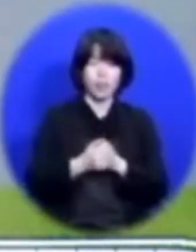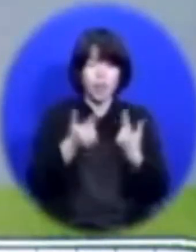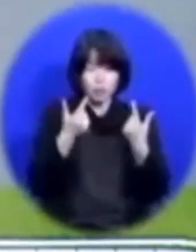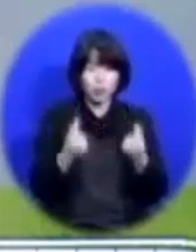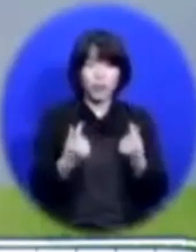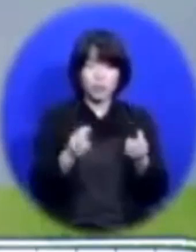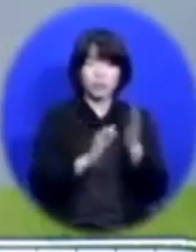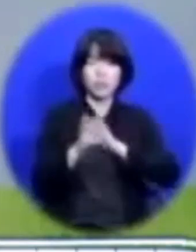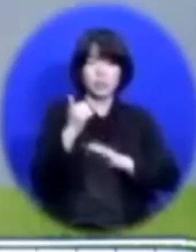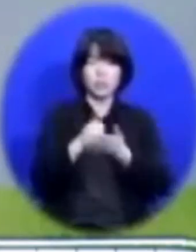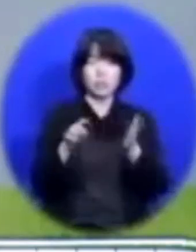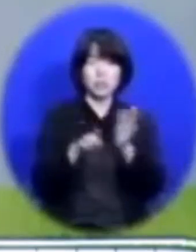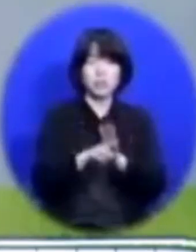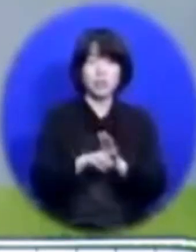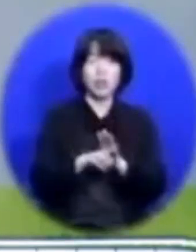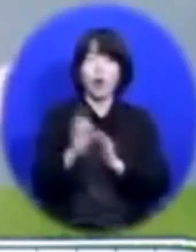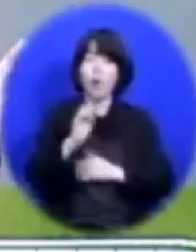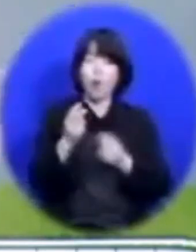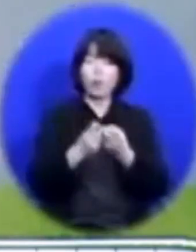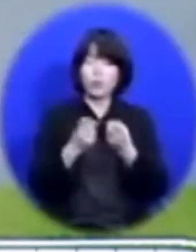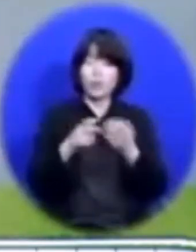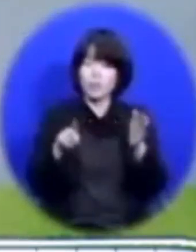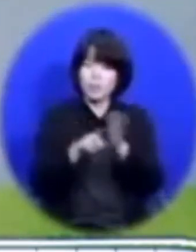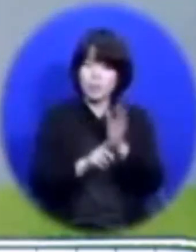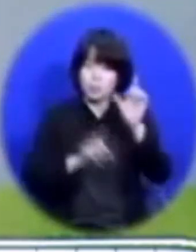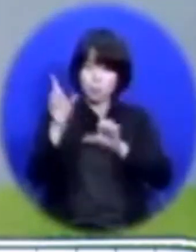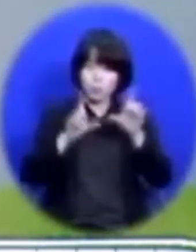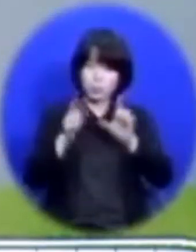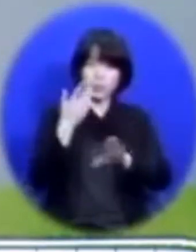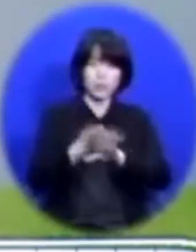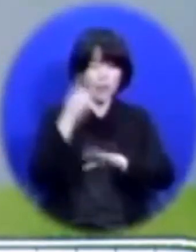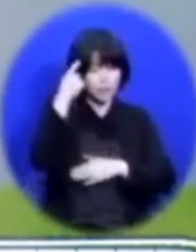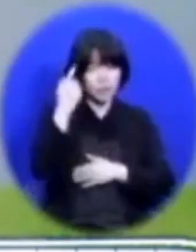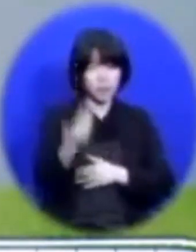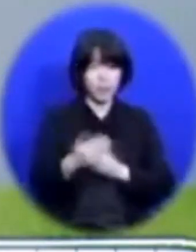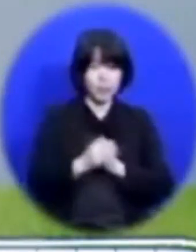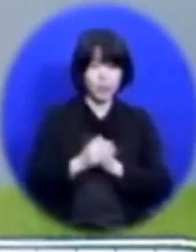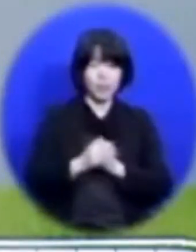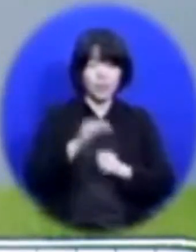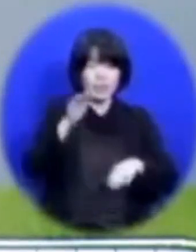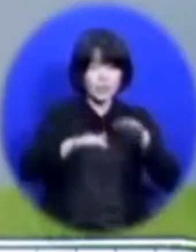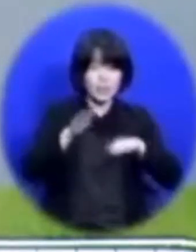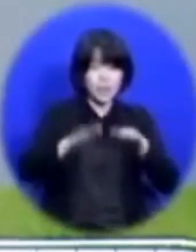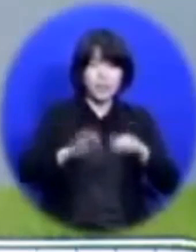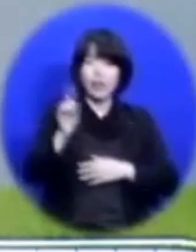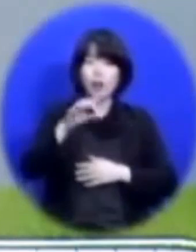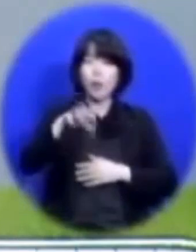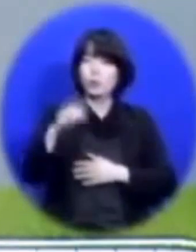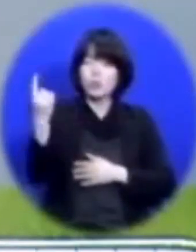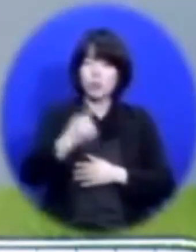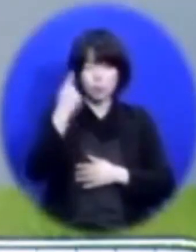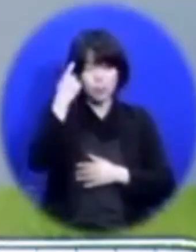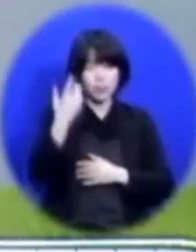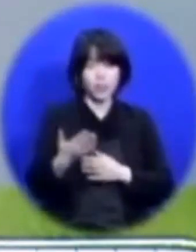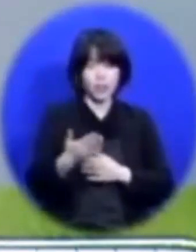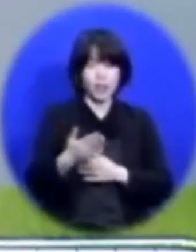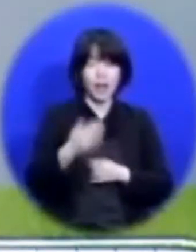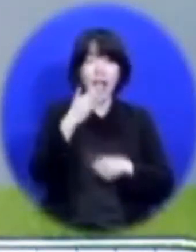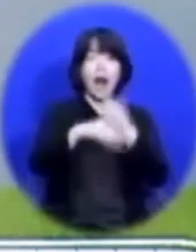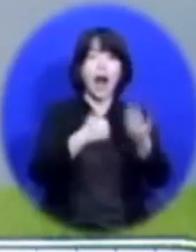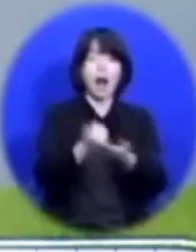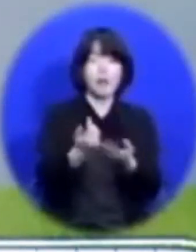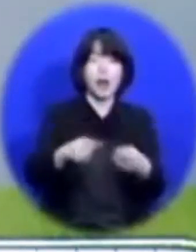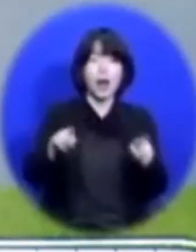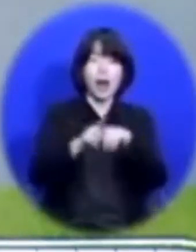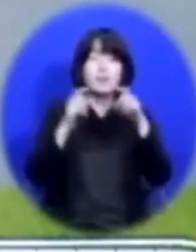예수를 믿는데어떻게우리가믿는방식이다를수있을까요 ?그 차이는어디에서오는걸까요?그것은 우리